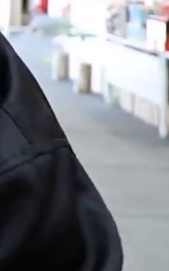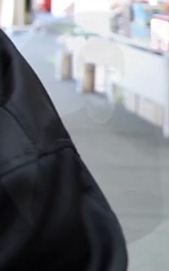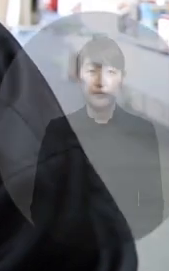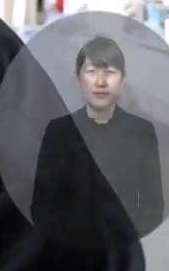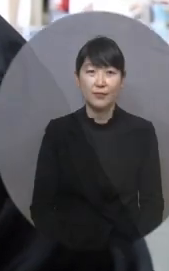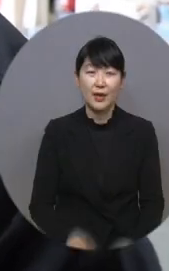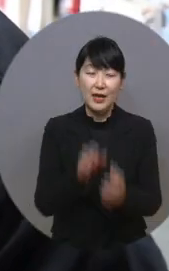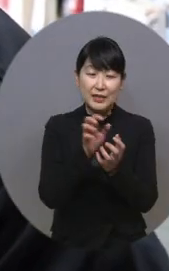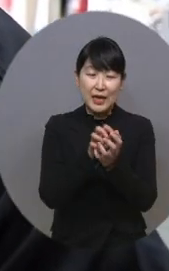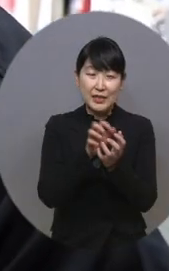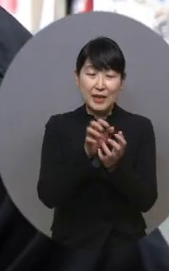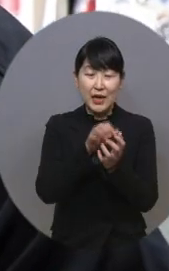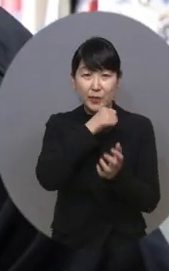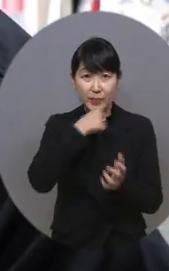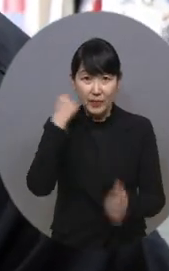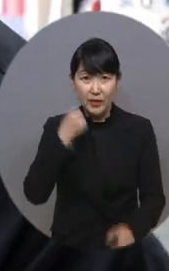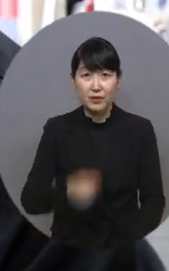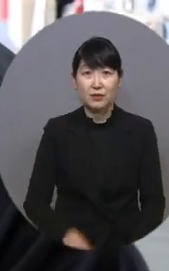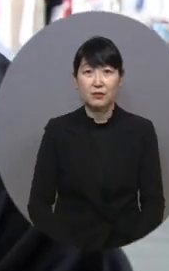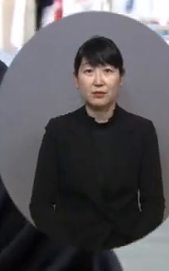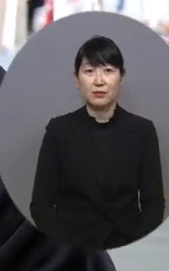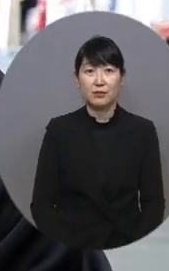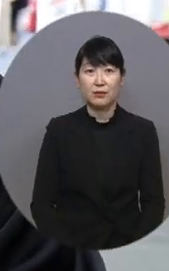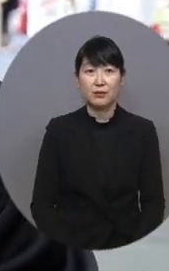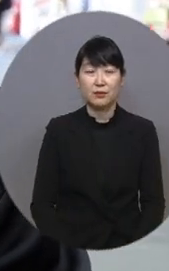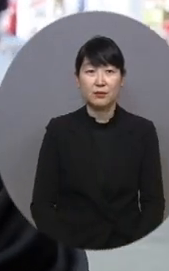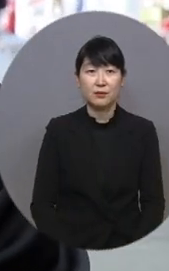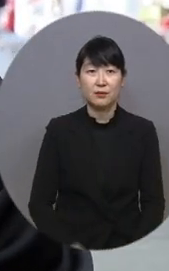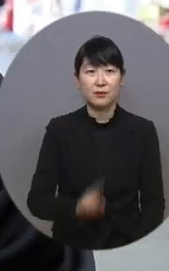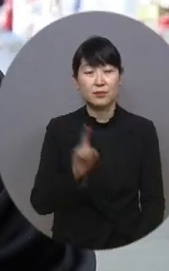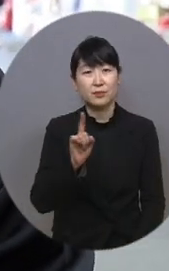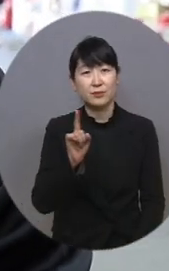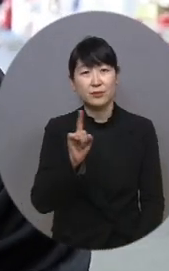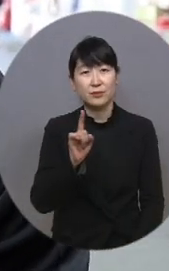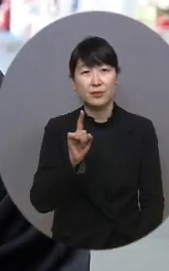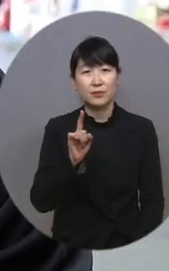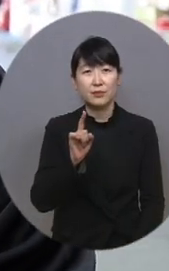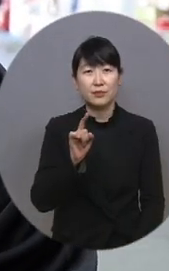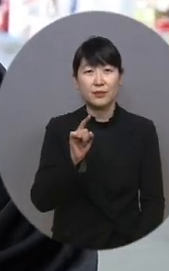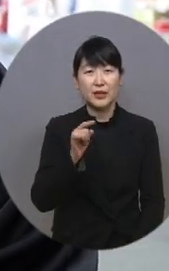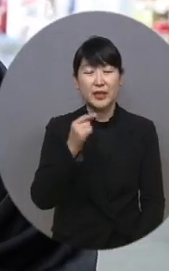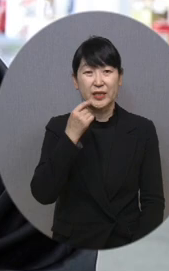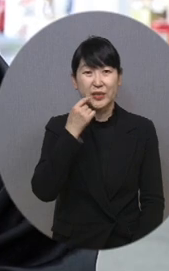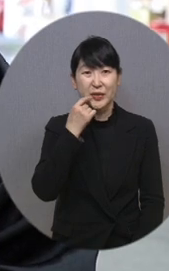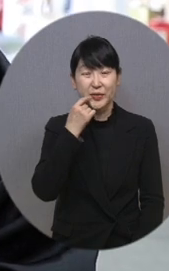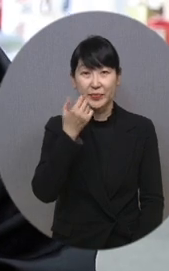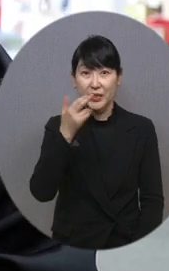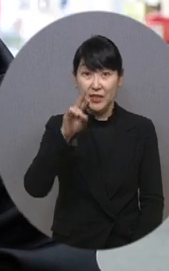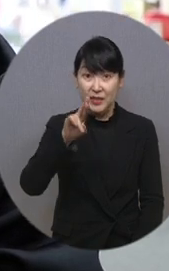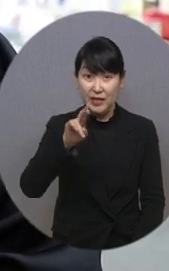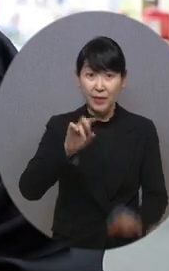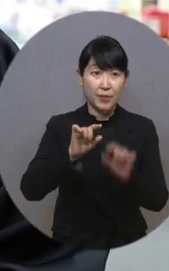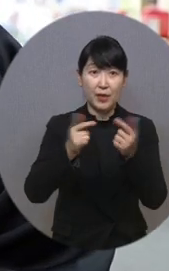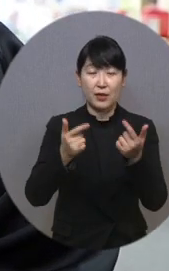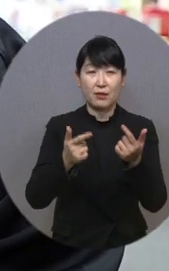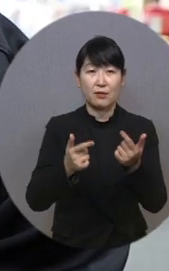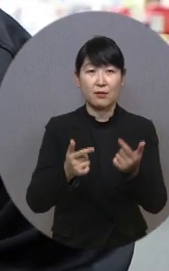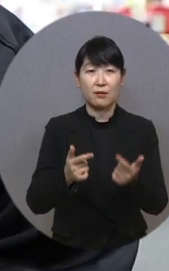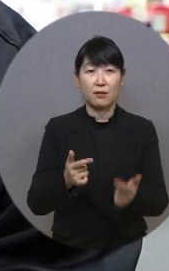되게 아삭아삭한데요? 예. 이거 꼭 그냥 막 이렇게 쓴맛만 나는 산삼 같진